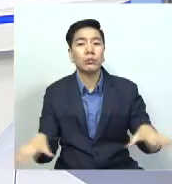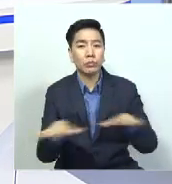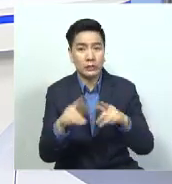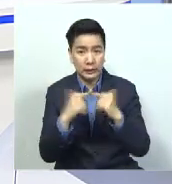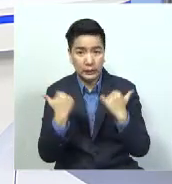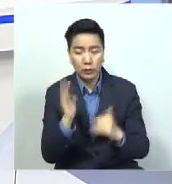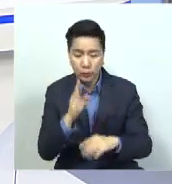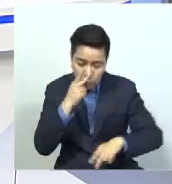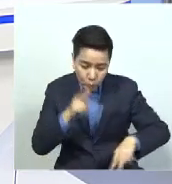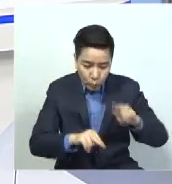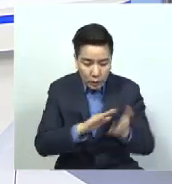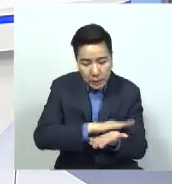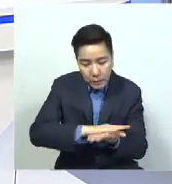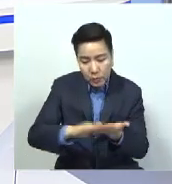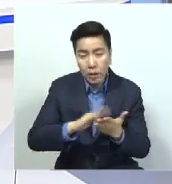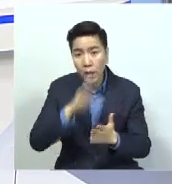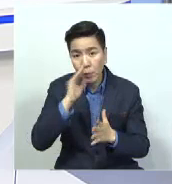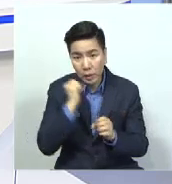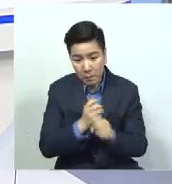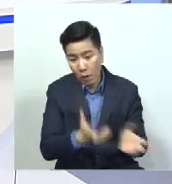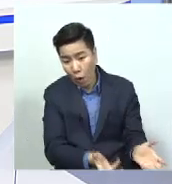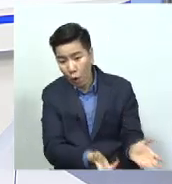ติเจ้าหน้าที่เขาก็สำรวจเพื่อความเรียบร้อยหากจ